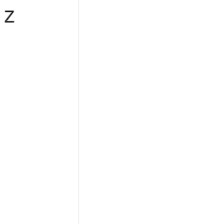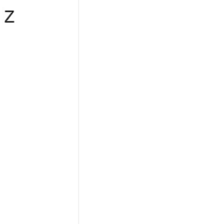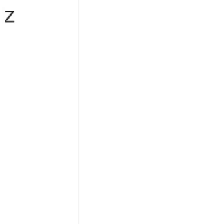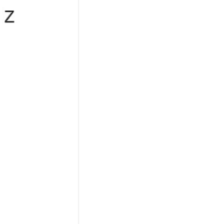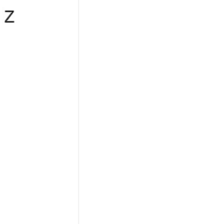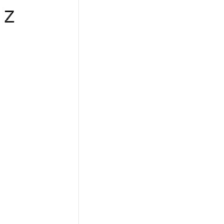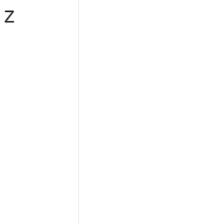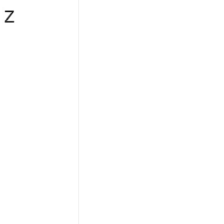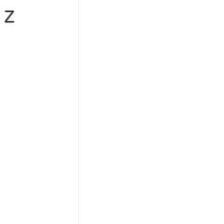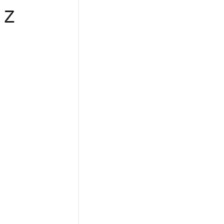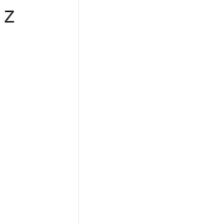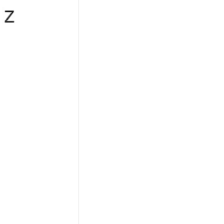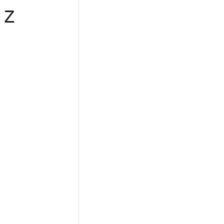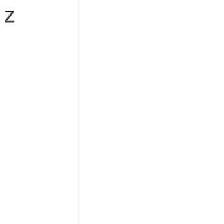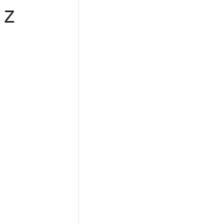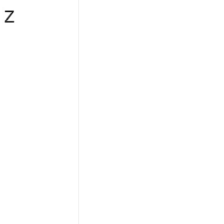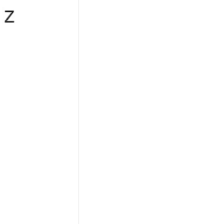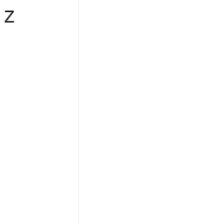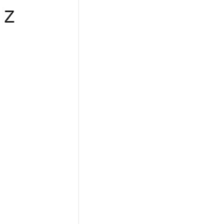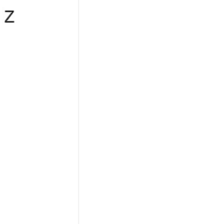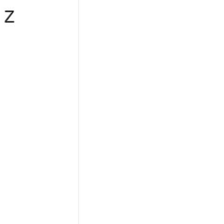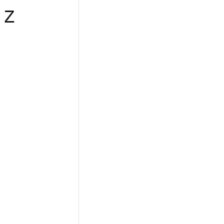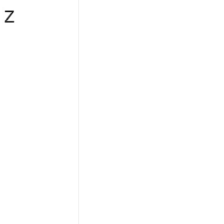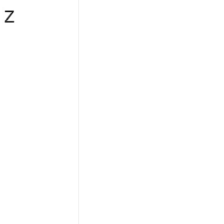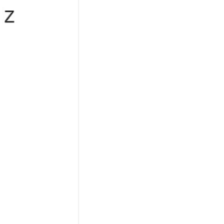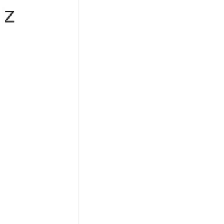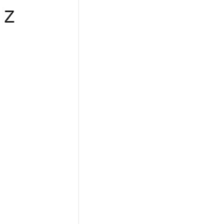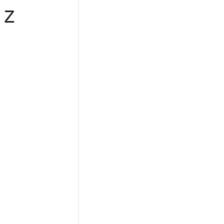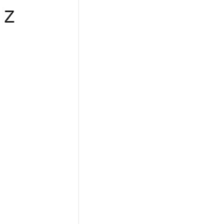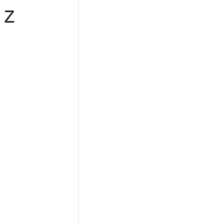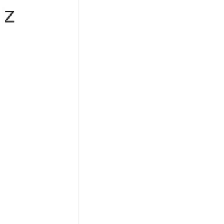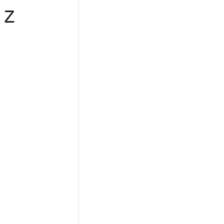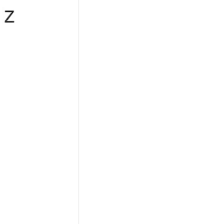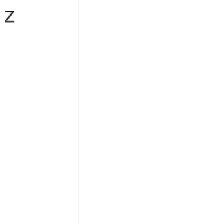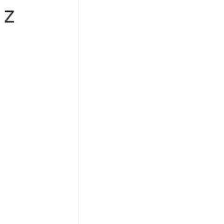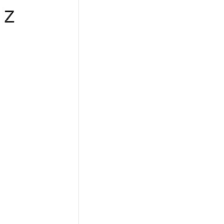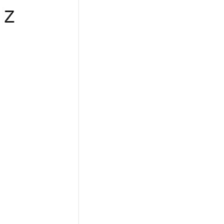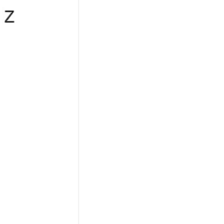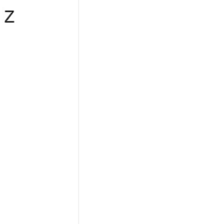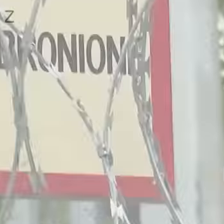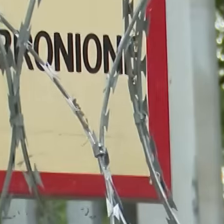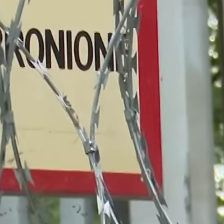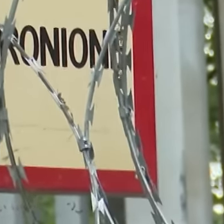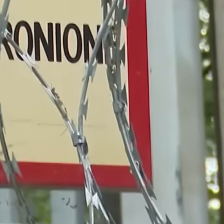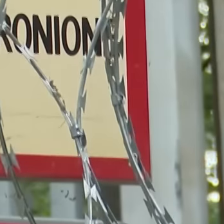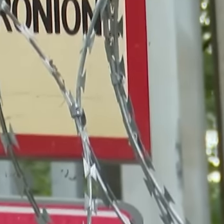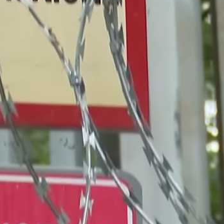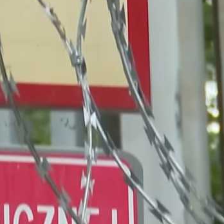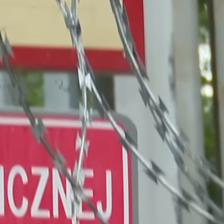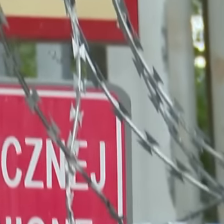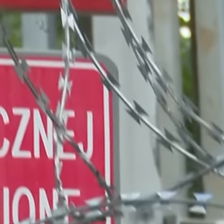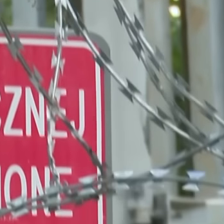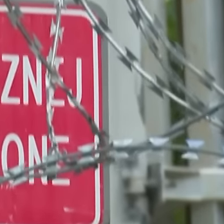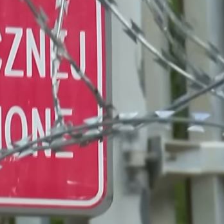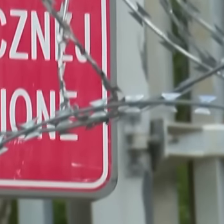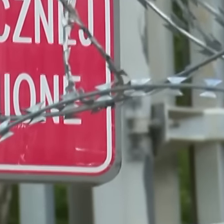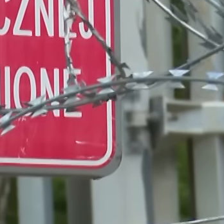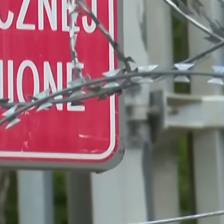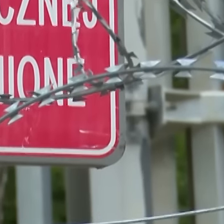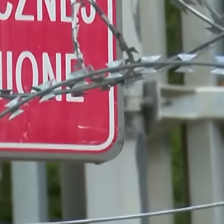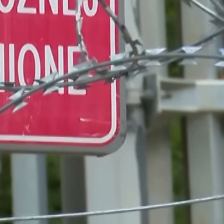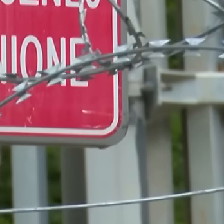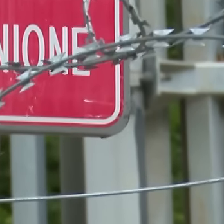musieli powiedzieć, że de facto ten żołnierz już nie żyje, chociaż prawdopodobnie on już znajdował się w takim stanie od kilkudziesięciu godzin. Chcieli